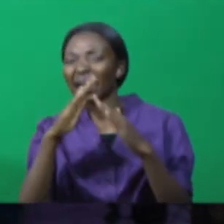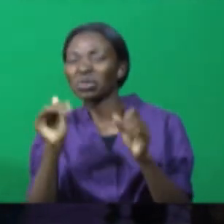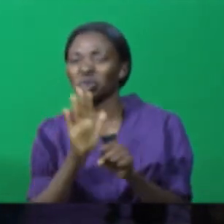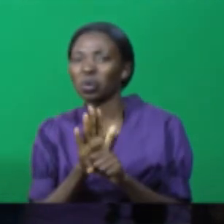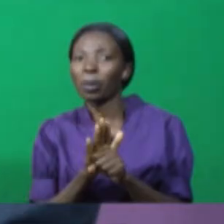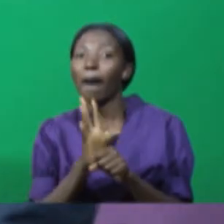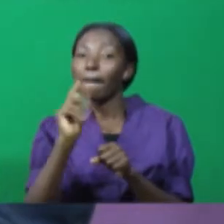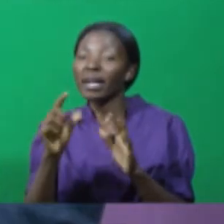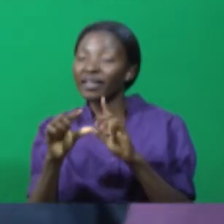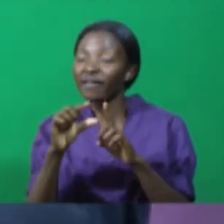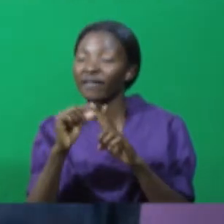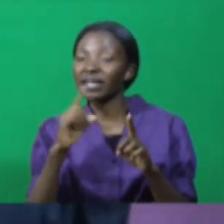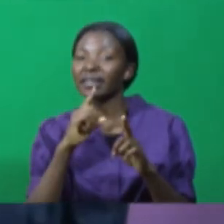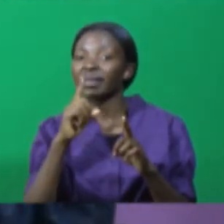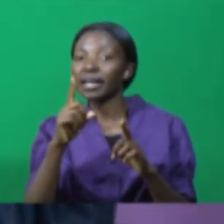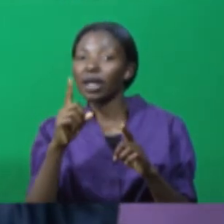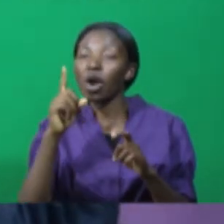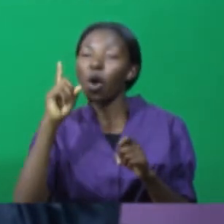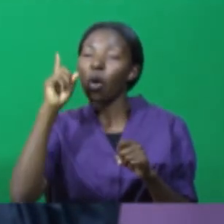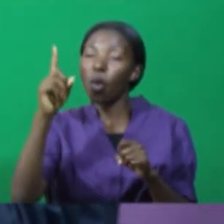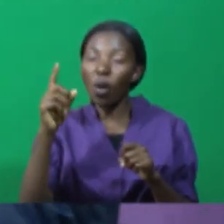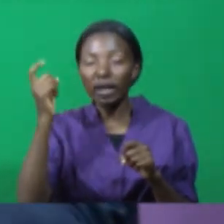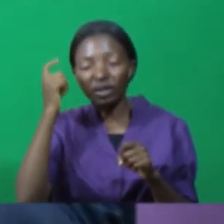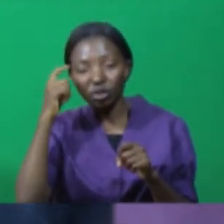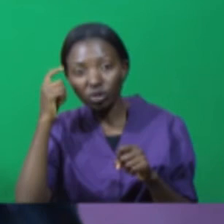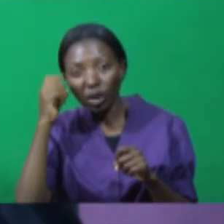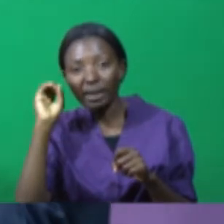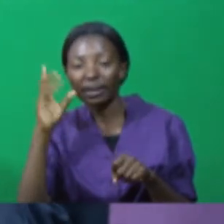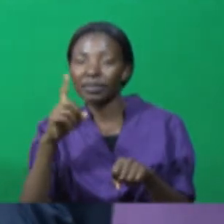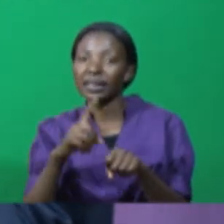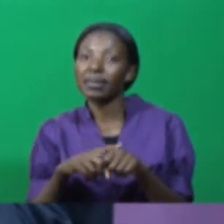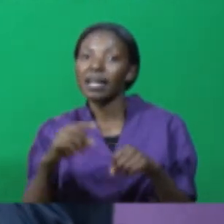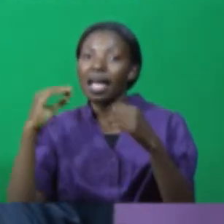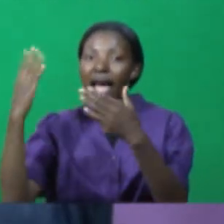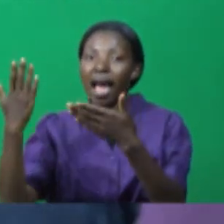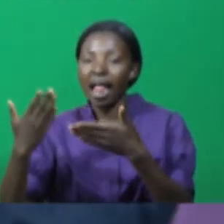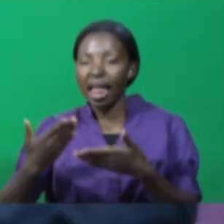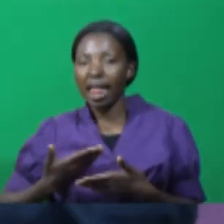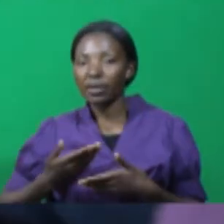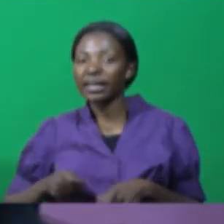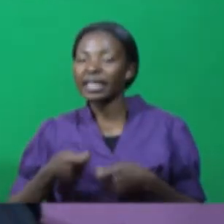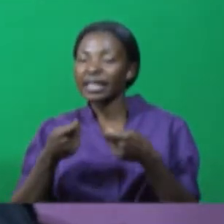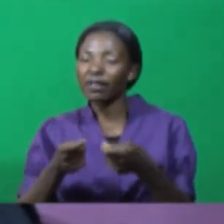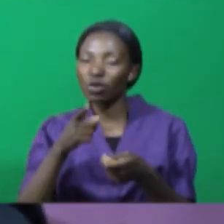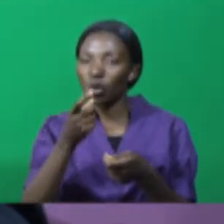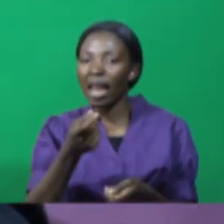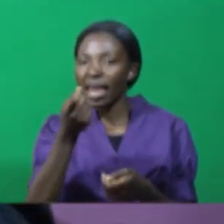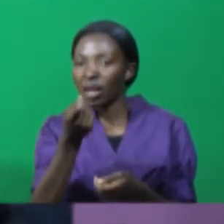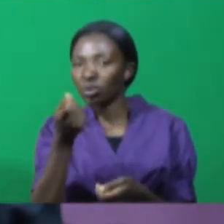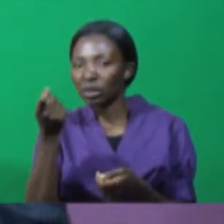verse ramaverenga iri rikuradza kuti mwari mukuziva kwake pane paanotendera kuti zviite mbija na